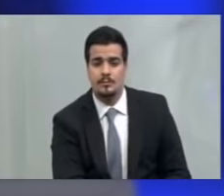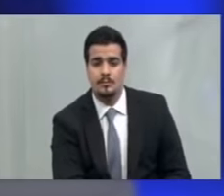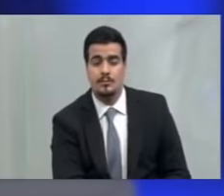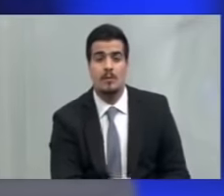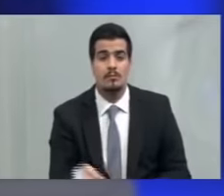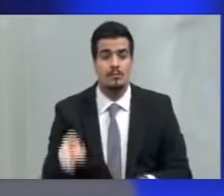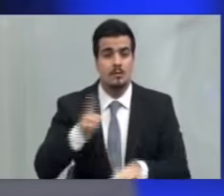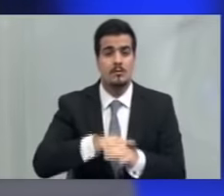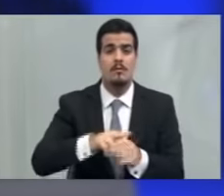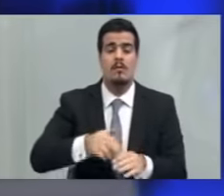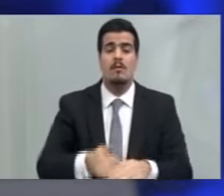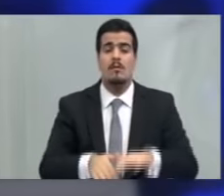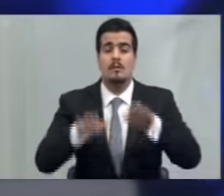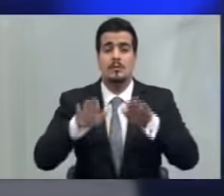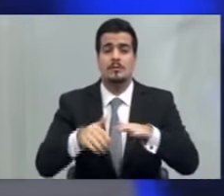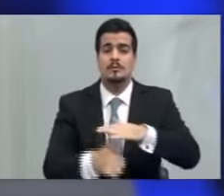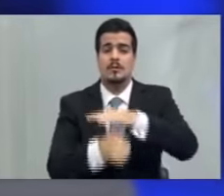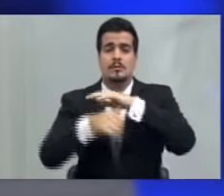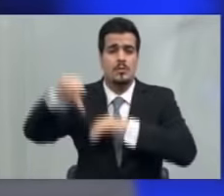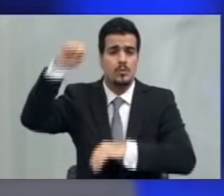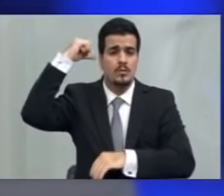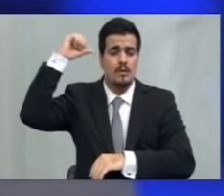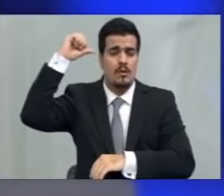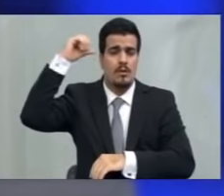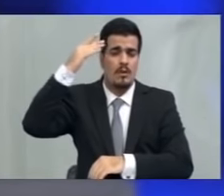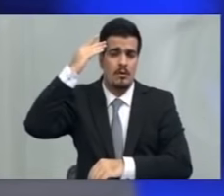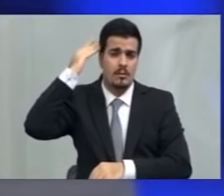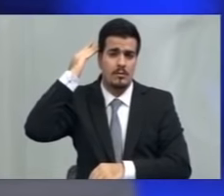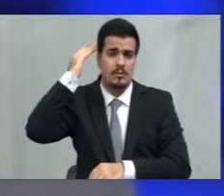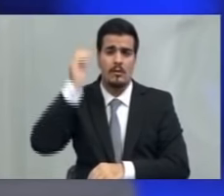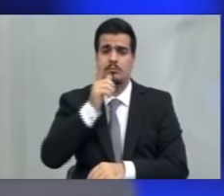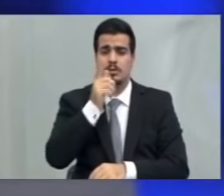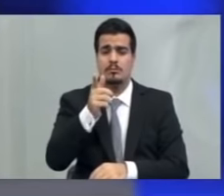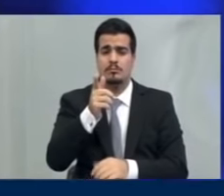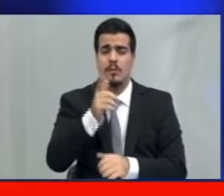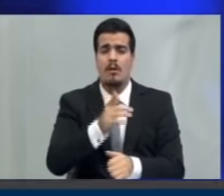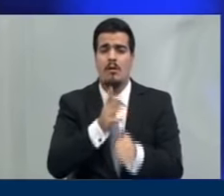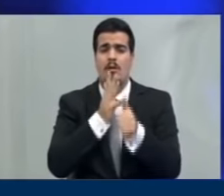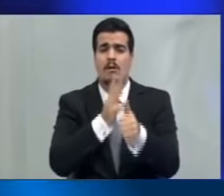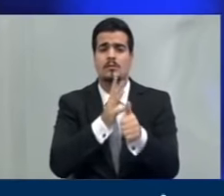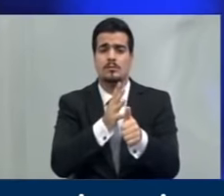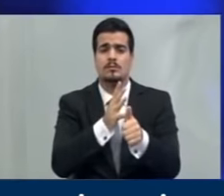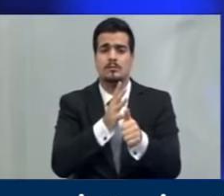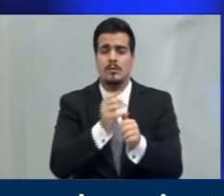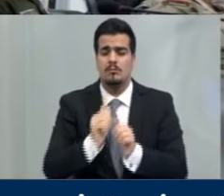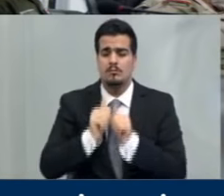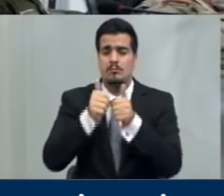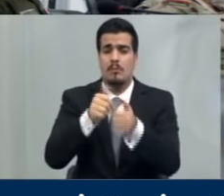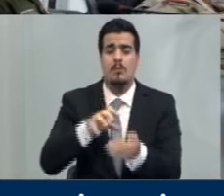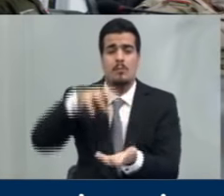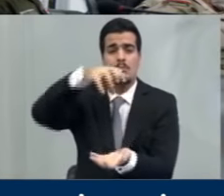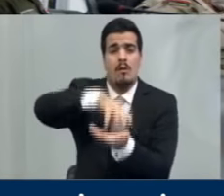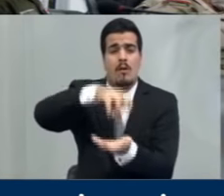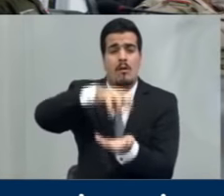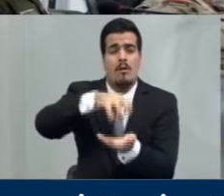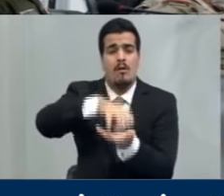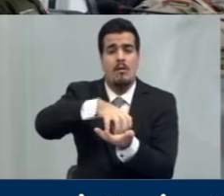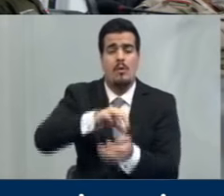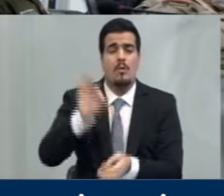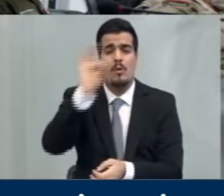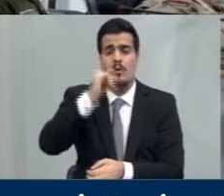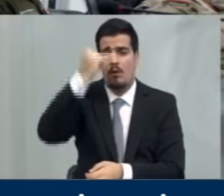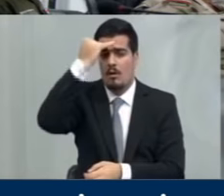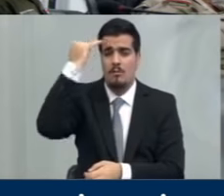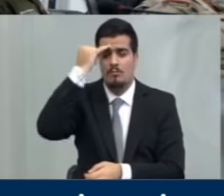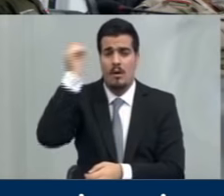وكان رئيس مجلس الوزراء القائد العام للقوات المسلحة مصطفى الكاظمي قد زار مقر قيادة عمليات شرق الأنبار